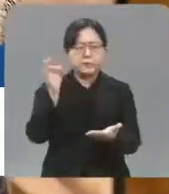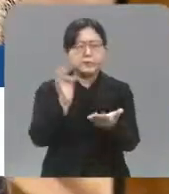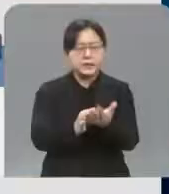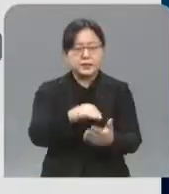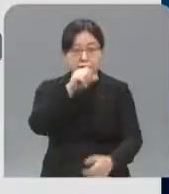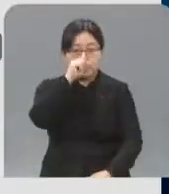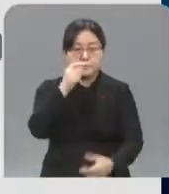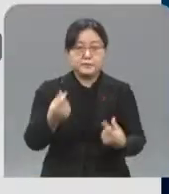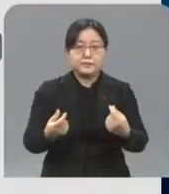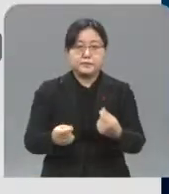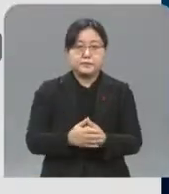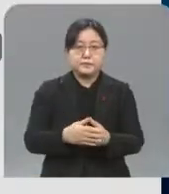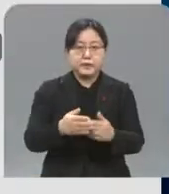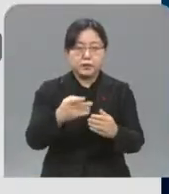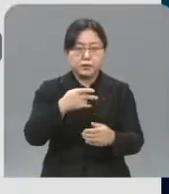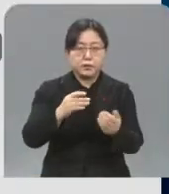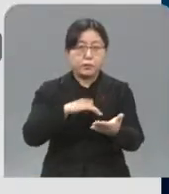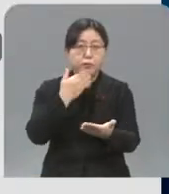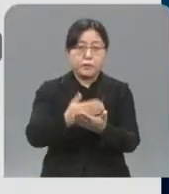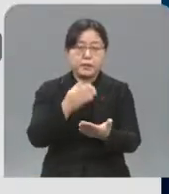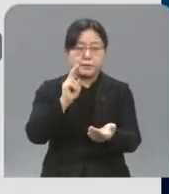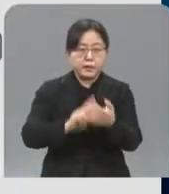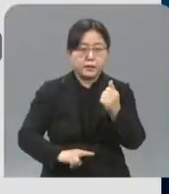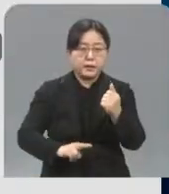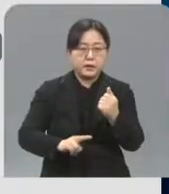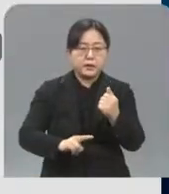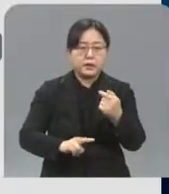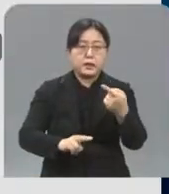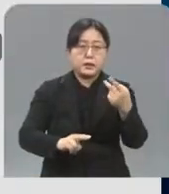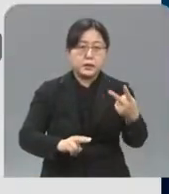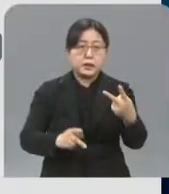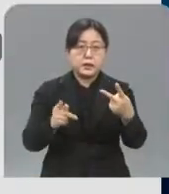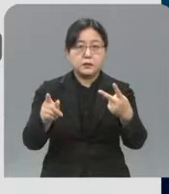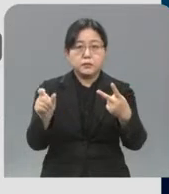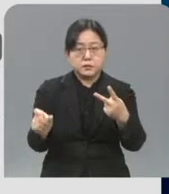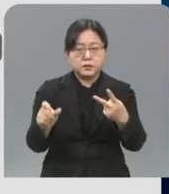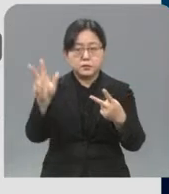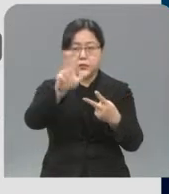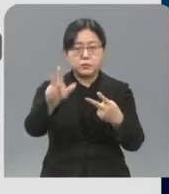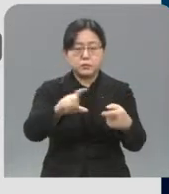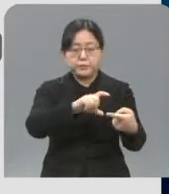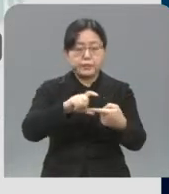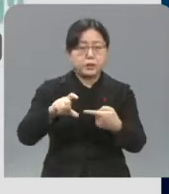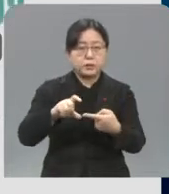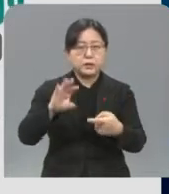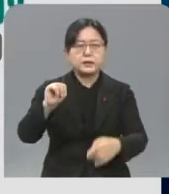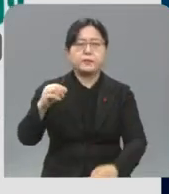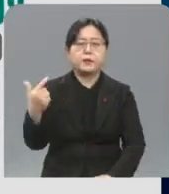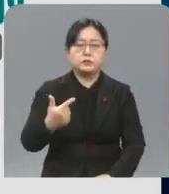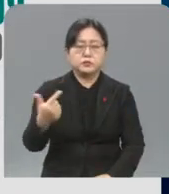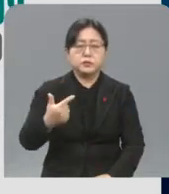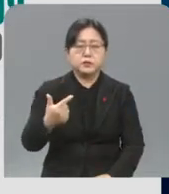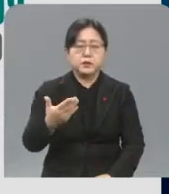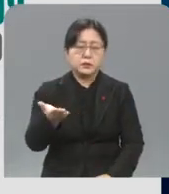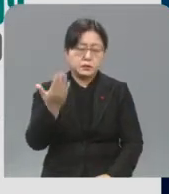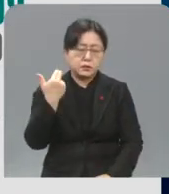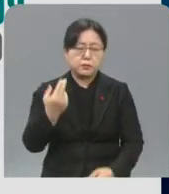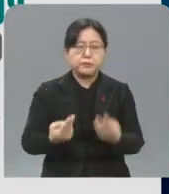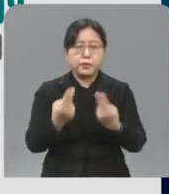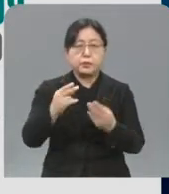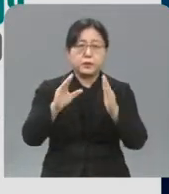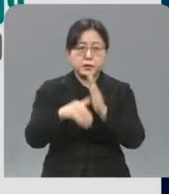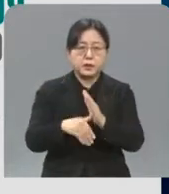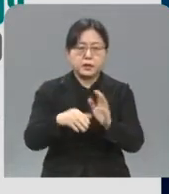좋겠어요. 도매가 기준으로 딸기 상품 2kg의 전국 평균 가격은 46,000원대로 예년과